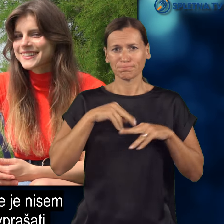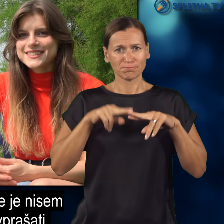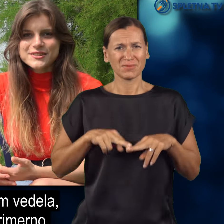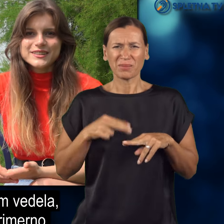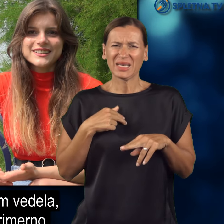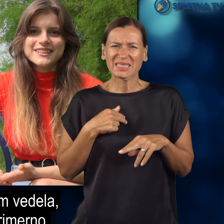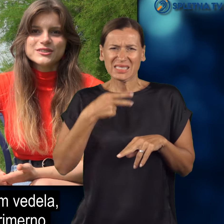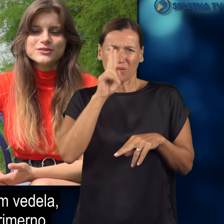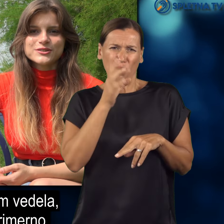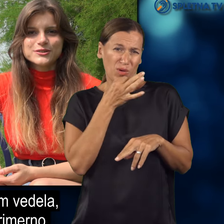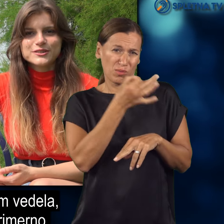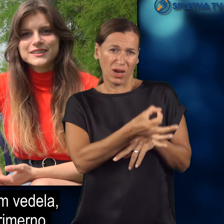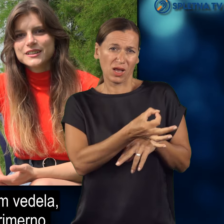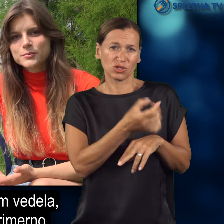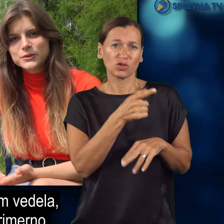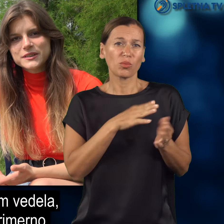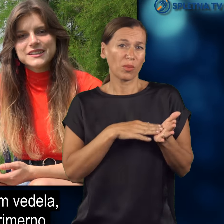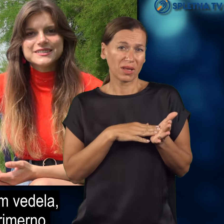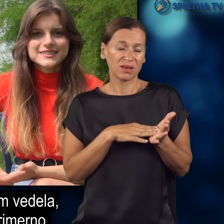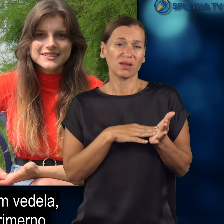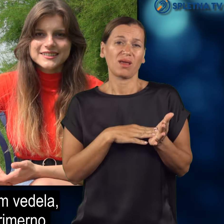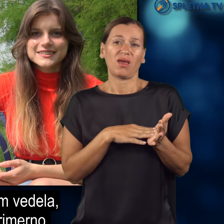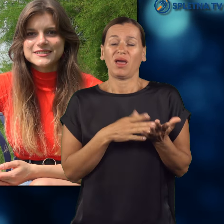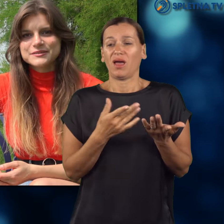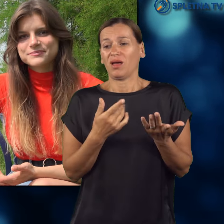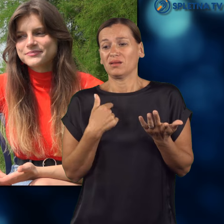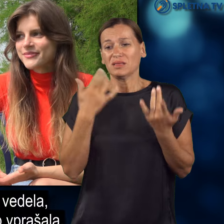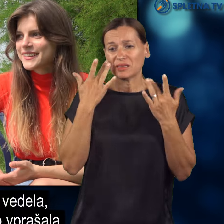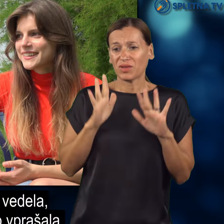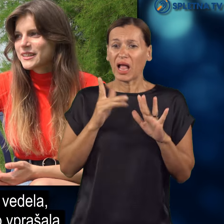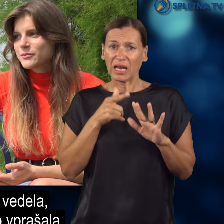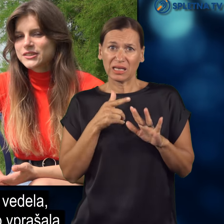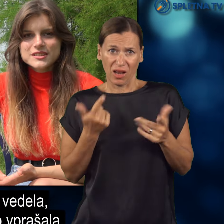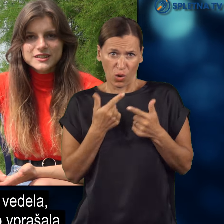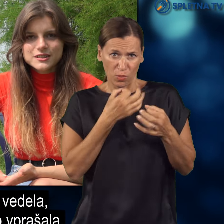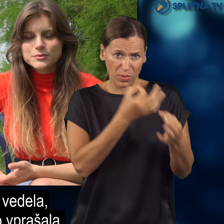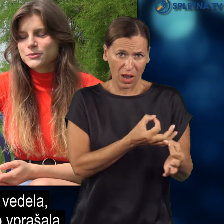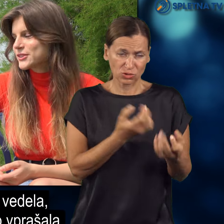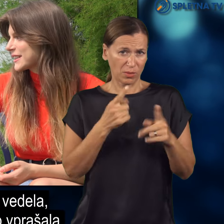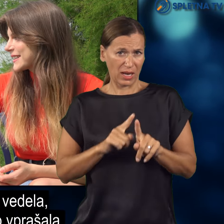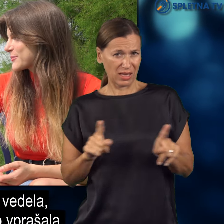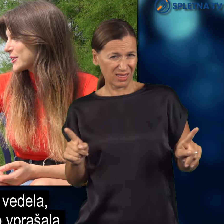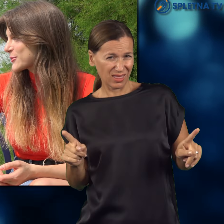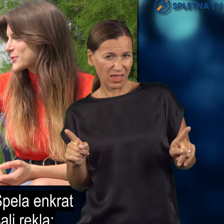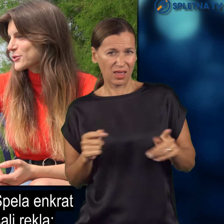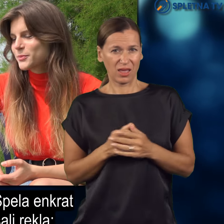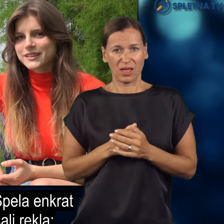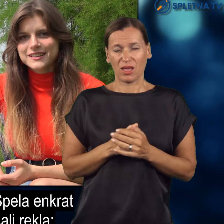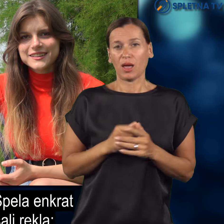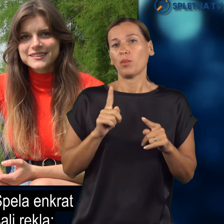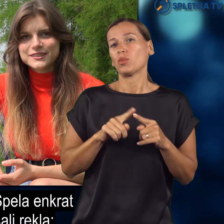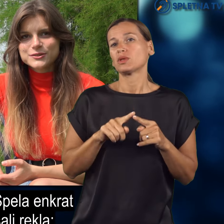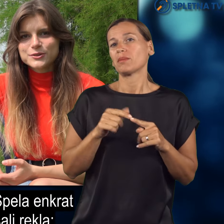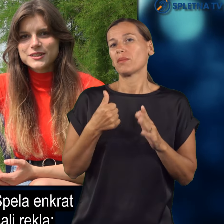vprašati, ker nisem vedela, a je to tako appropriate, ali pač nisem vedela, kako bi to vprašala. In potem je v bistvu